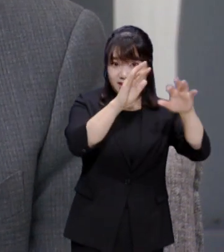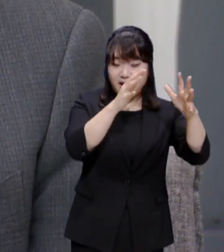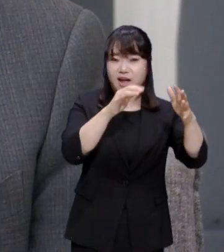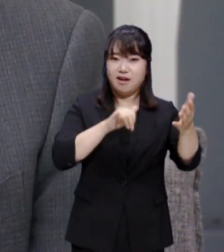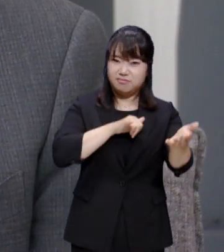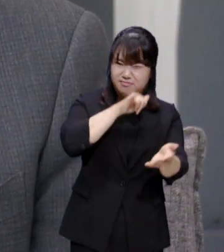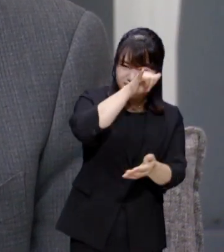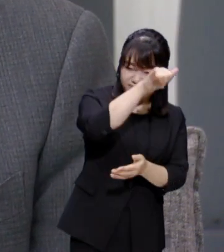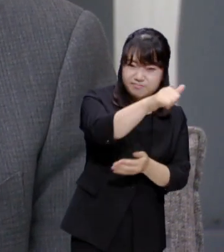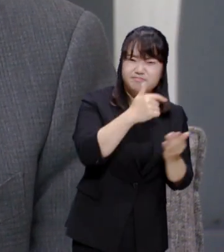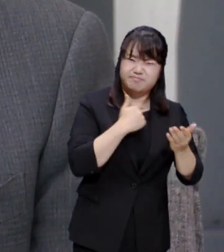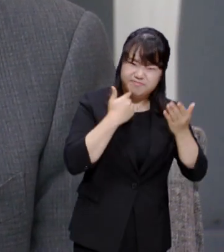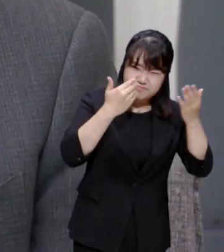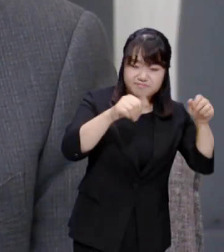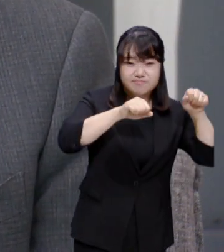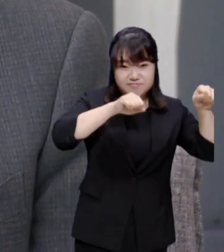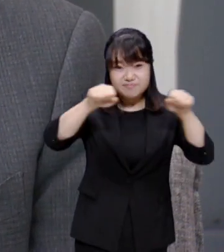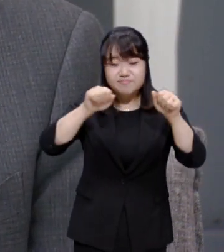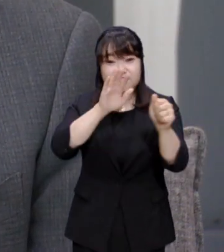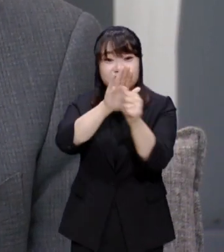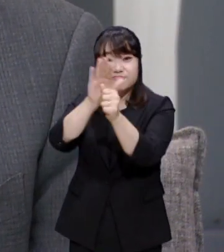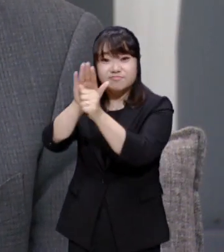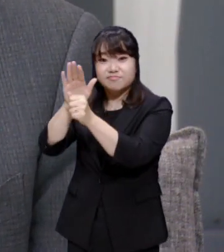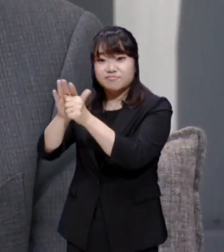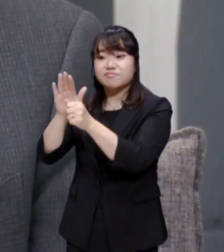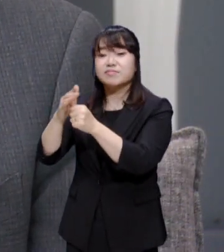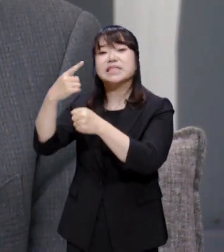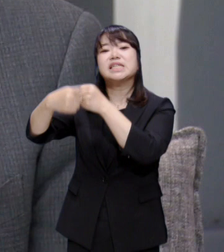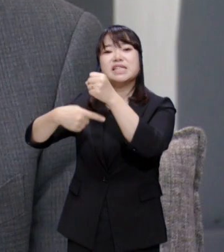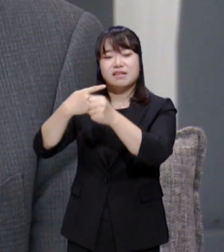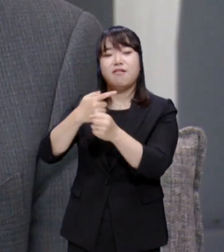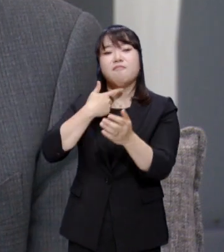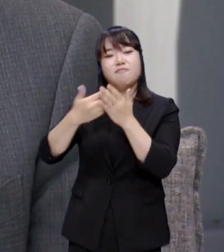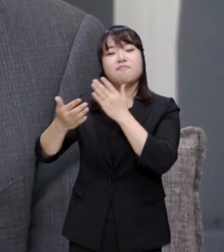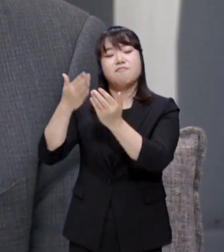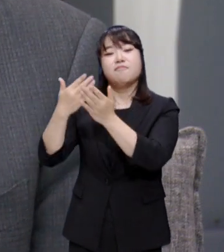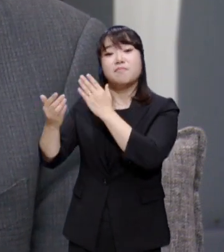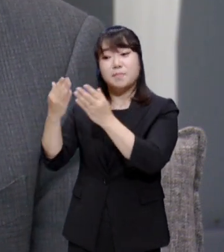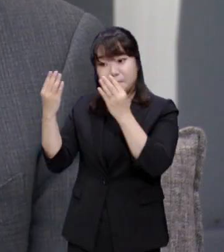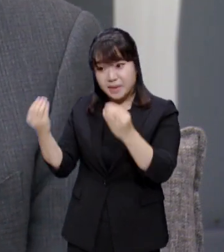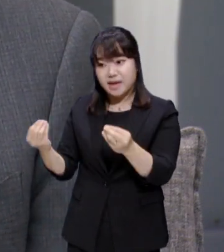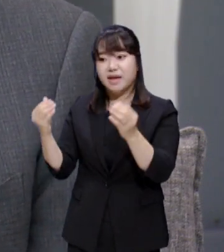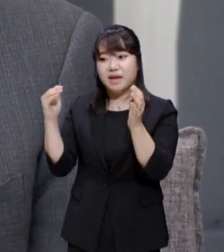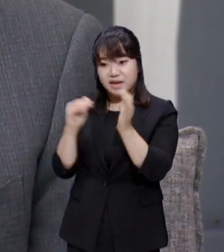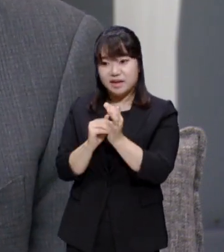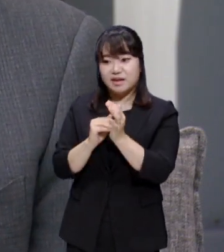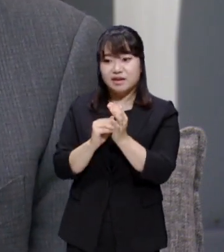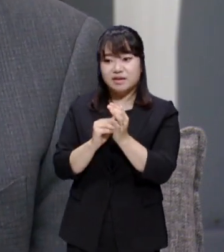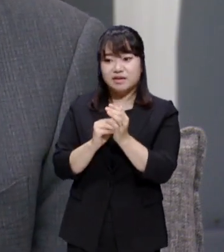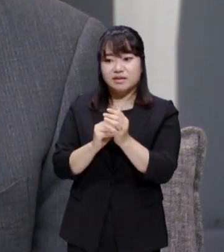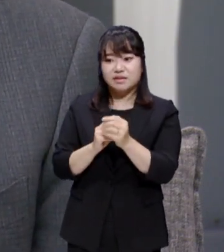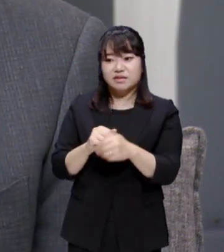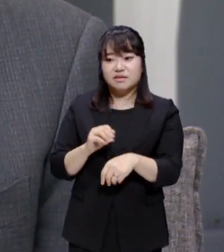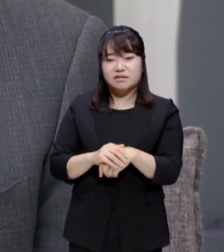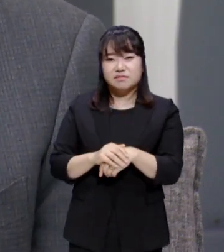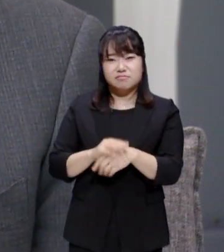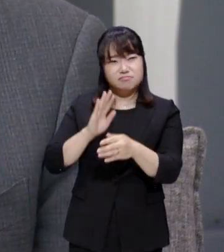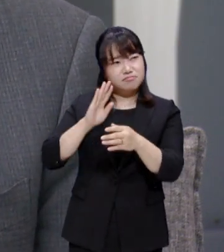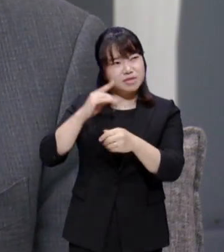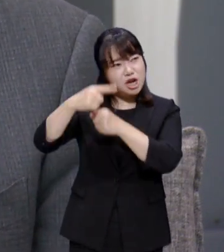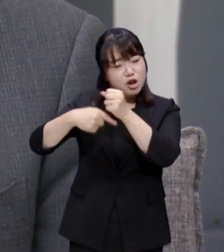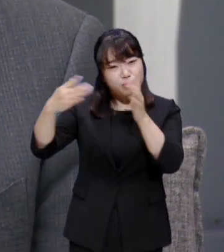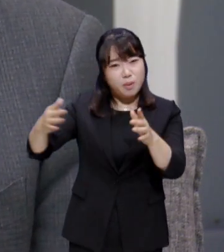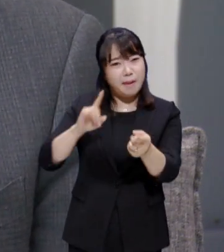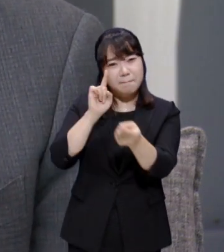해외에 이제 봉사활동을 나가시고 막 1년 정도 나갔다 오시고 그러다 그러니까 이제 그 중간에 자주 뵙질